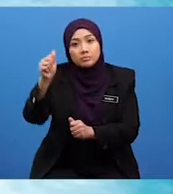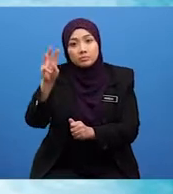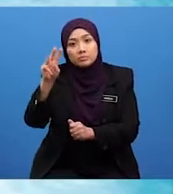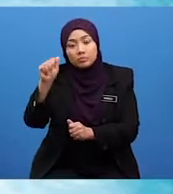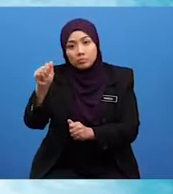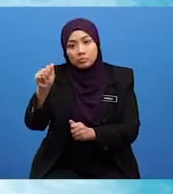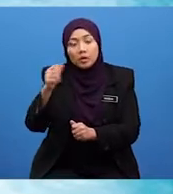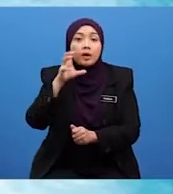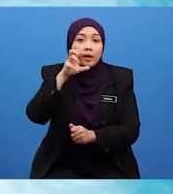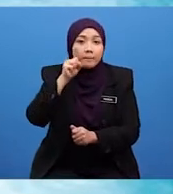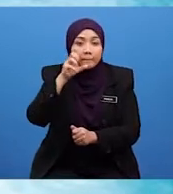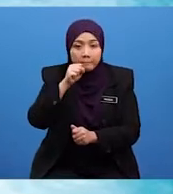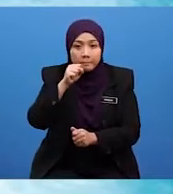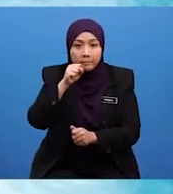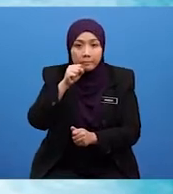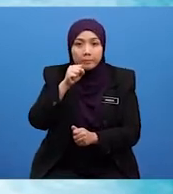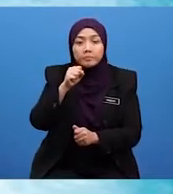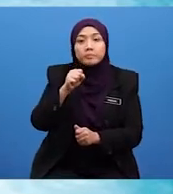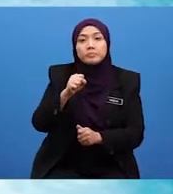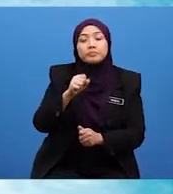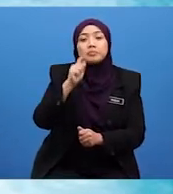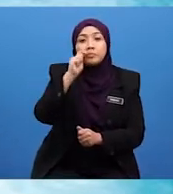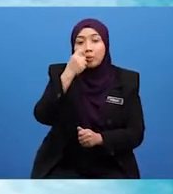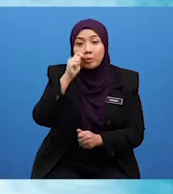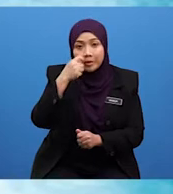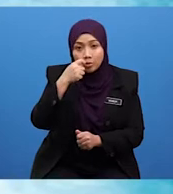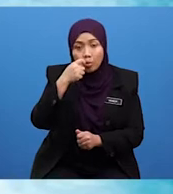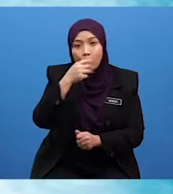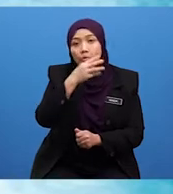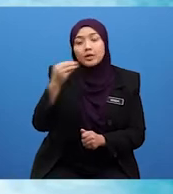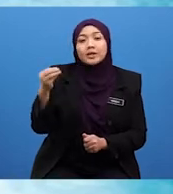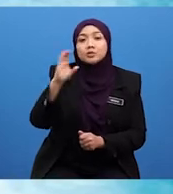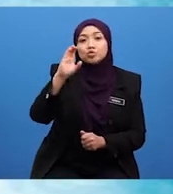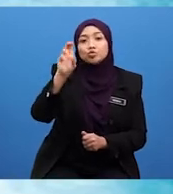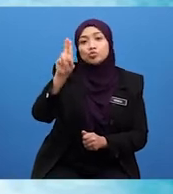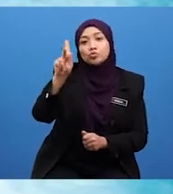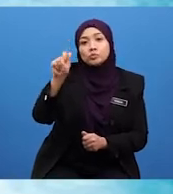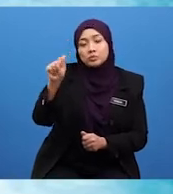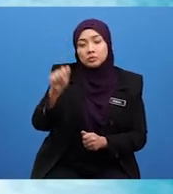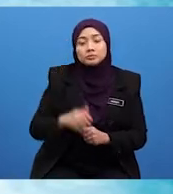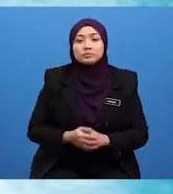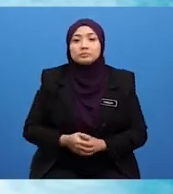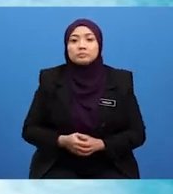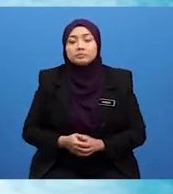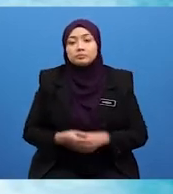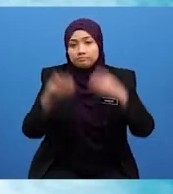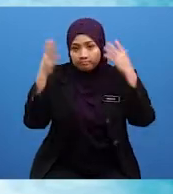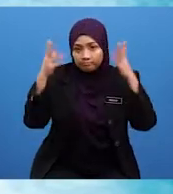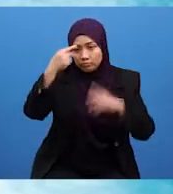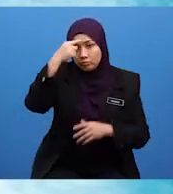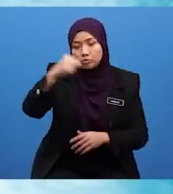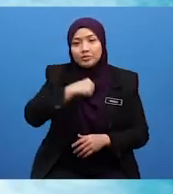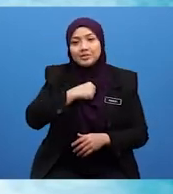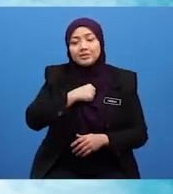ialah limau, tomato atau cuka. Beri tepukan